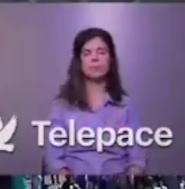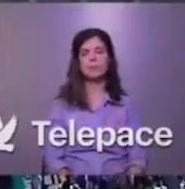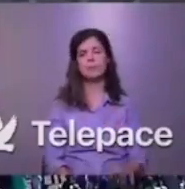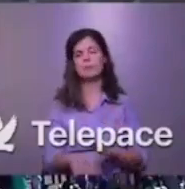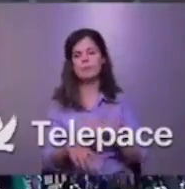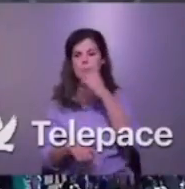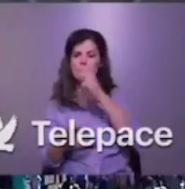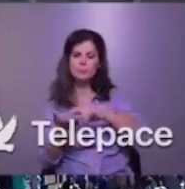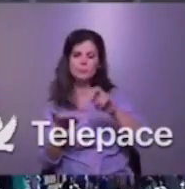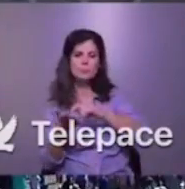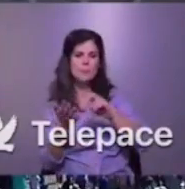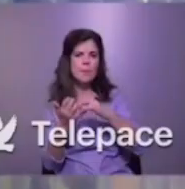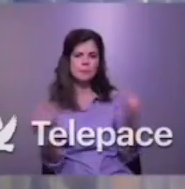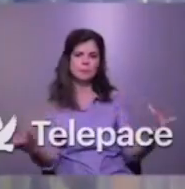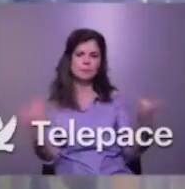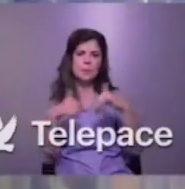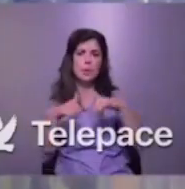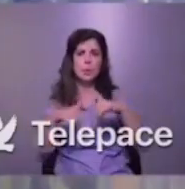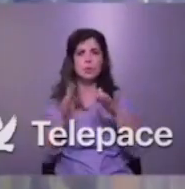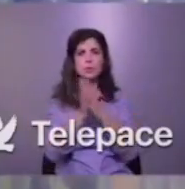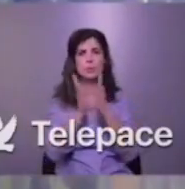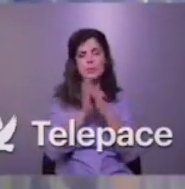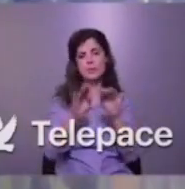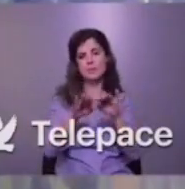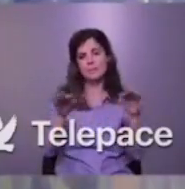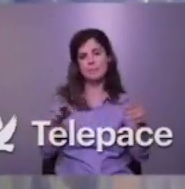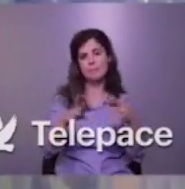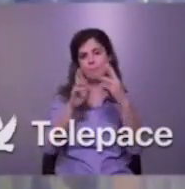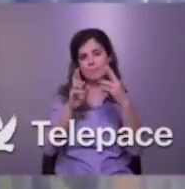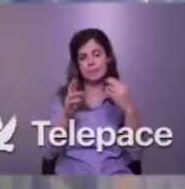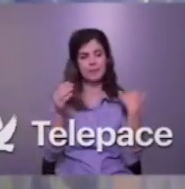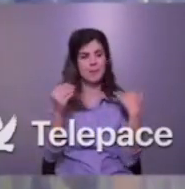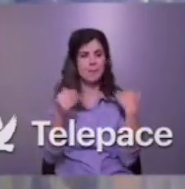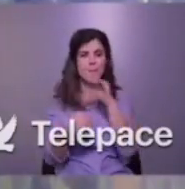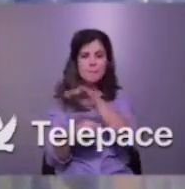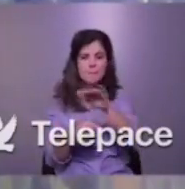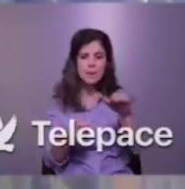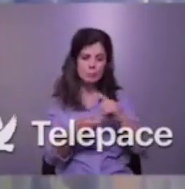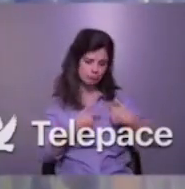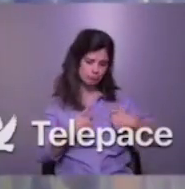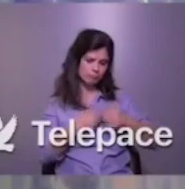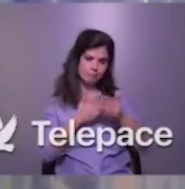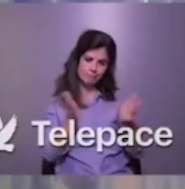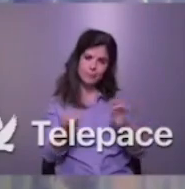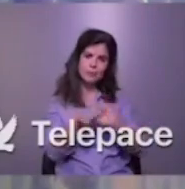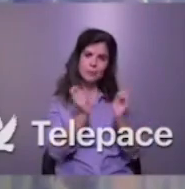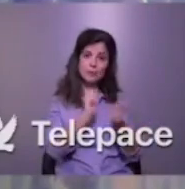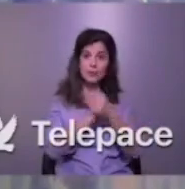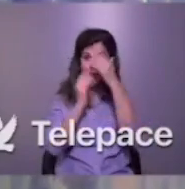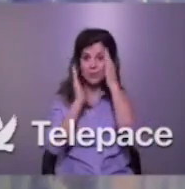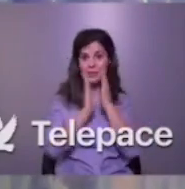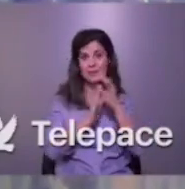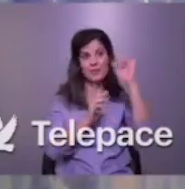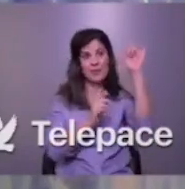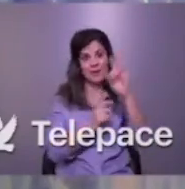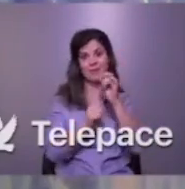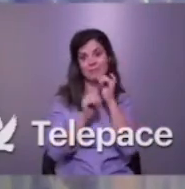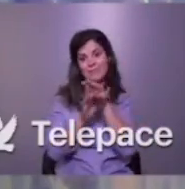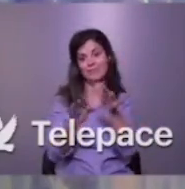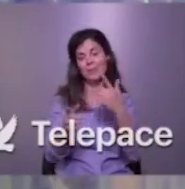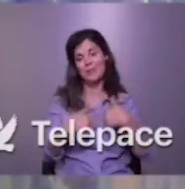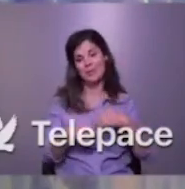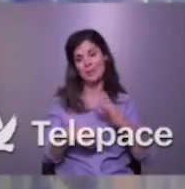Per tutti i pellegrini che partecipano a questa celebrazione, perché ascoltino la chiamata